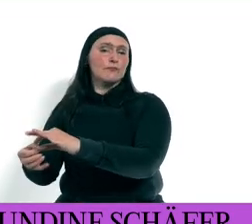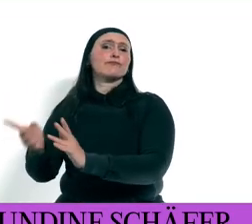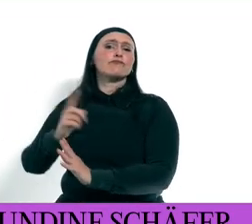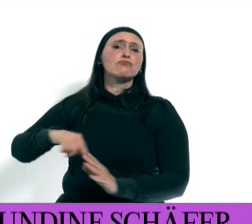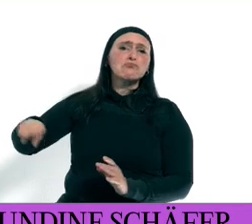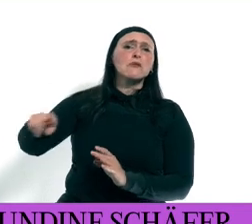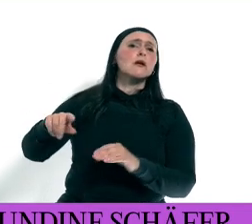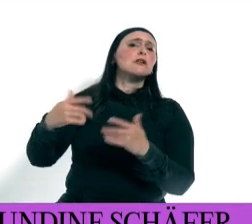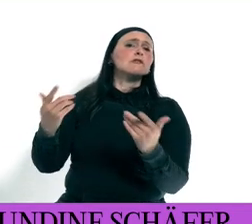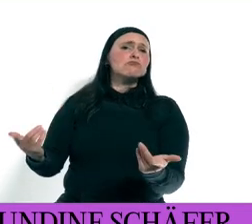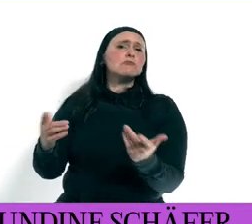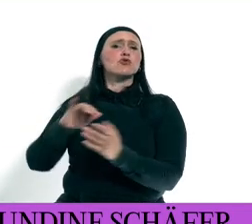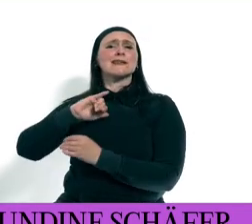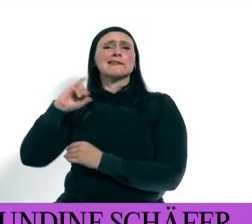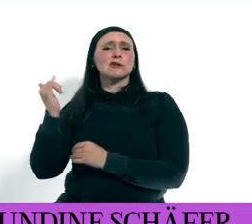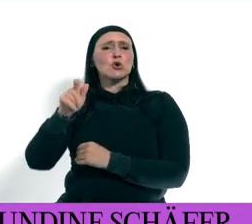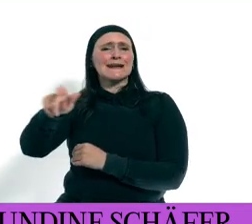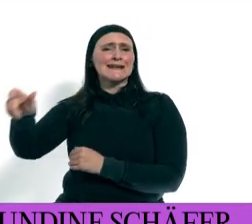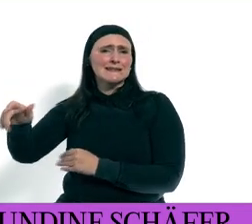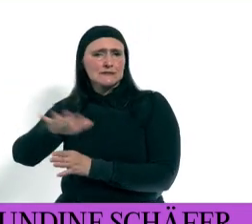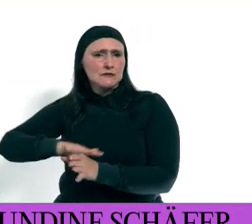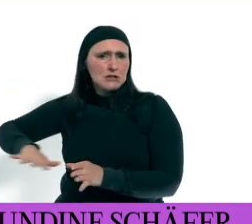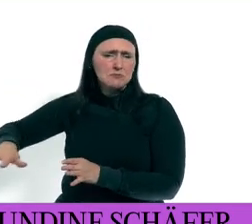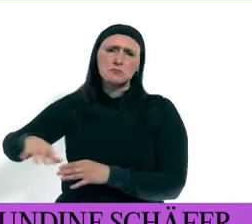komplett kommerzialisiertes Ambiente.